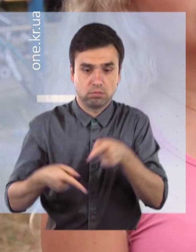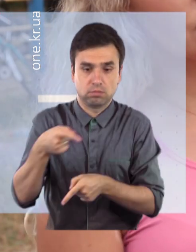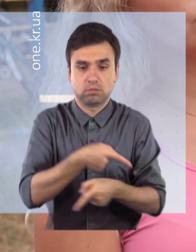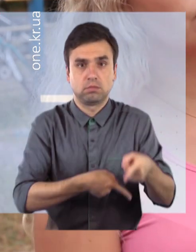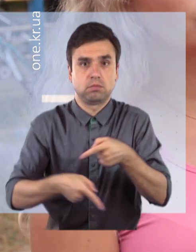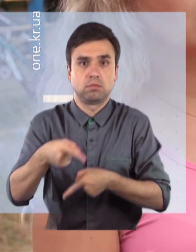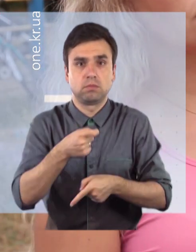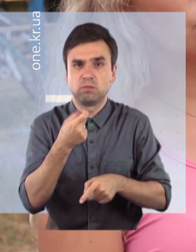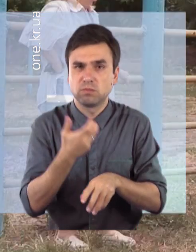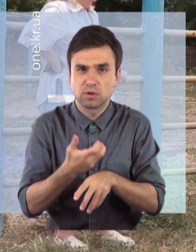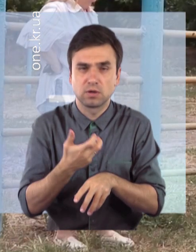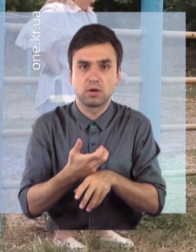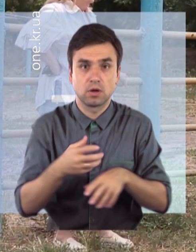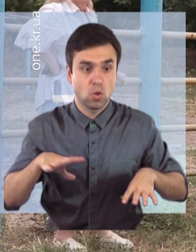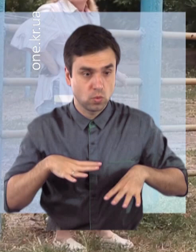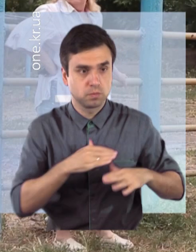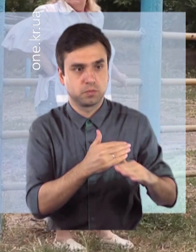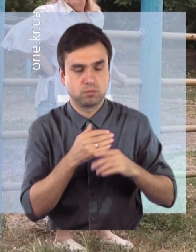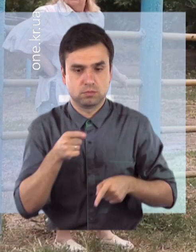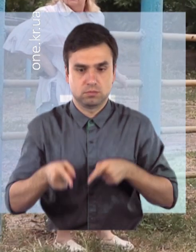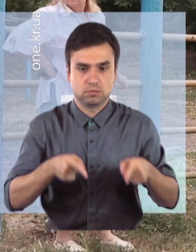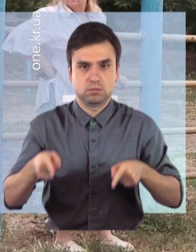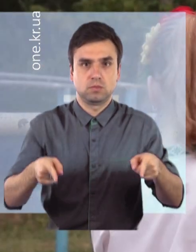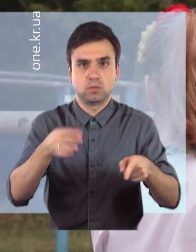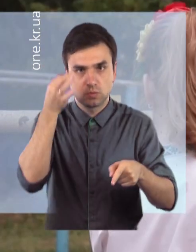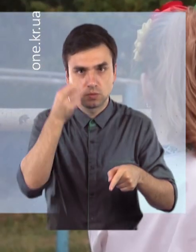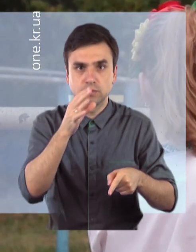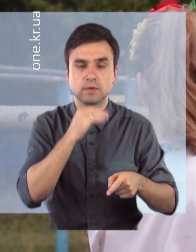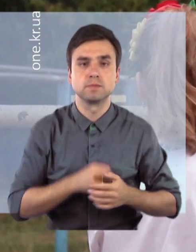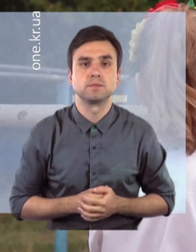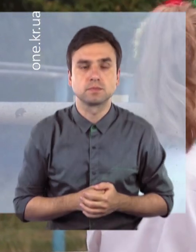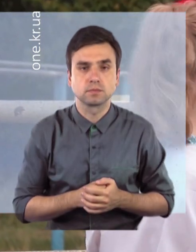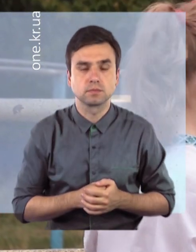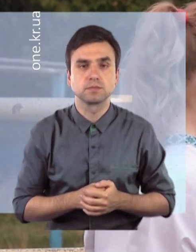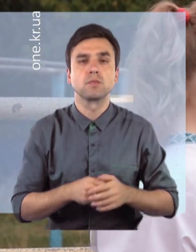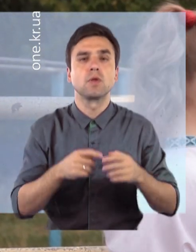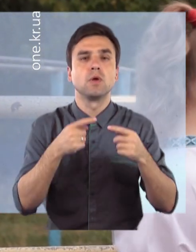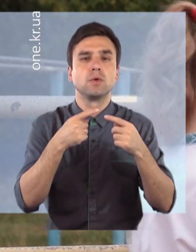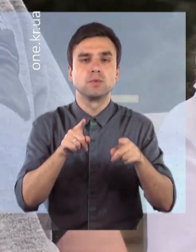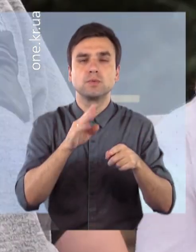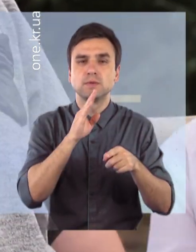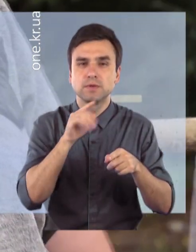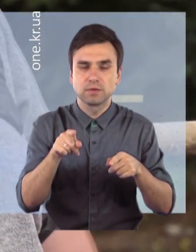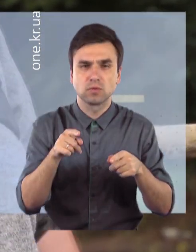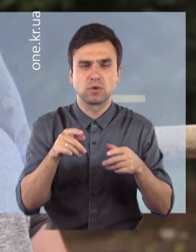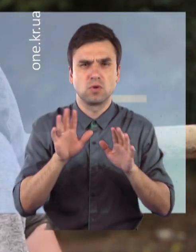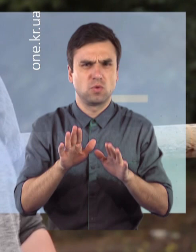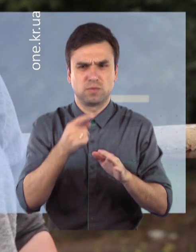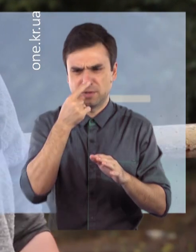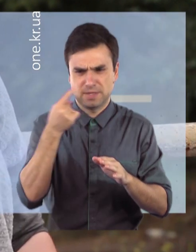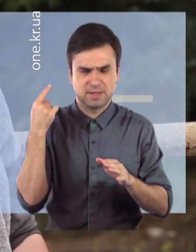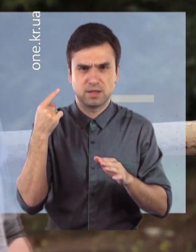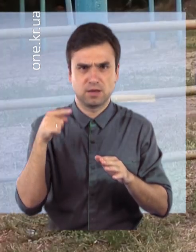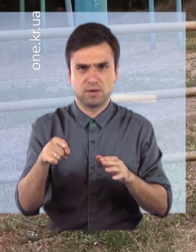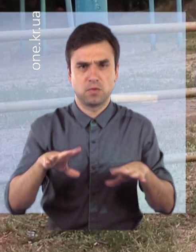идти, разводит ноги хорошо. На відміну від сина Олени, Тетяна з донькою відвідують ці заняття лише четвертий тиждень. Дізнались про